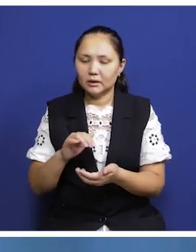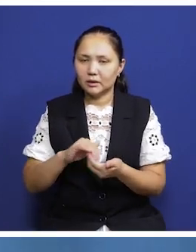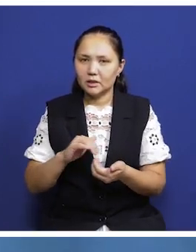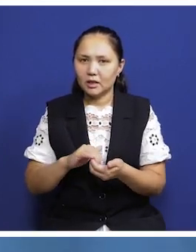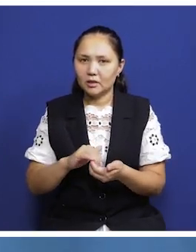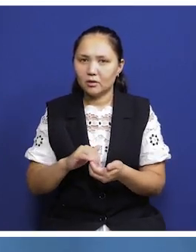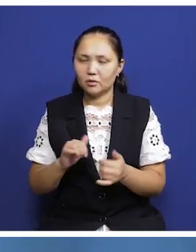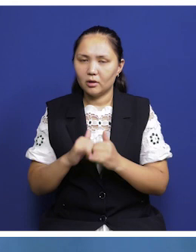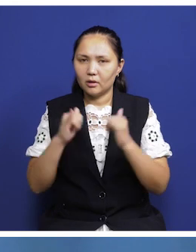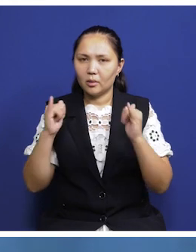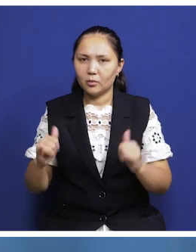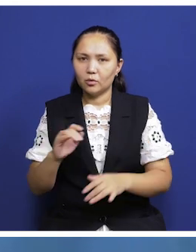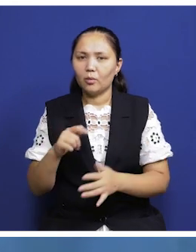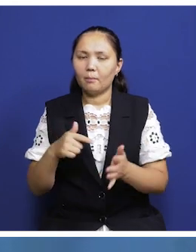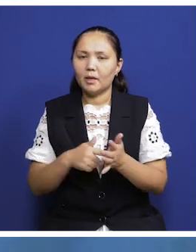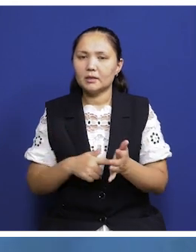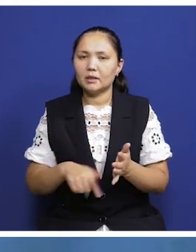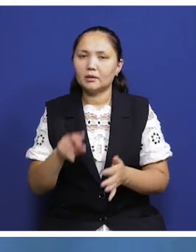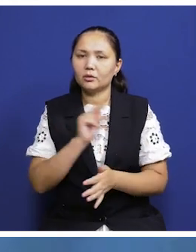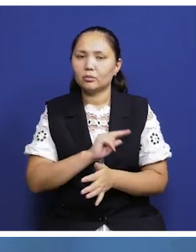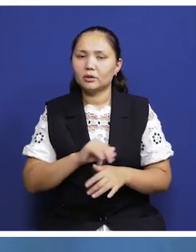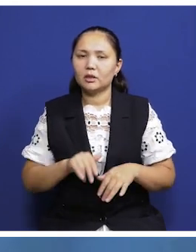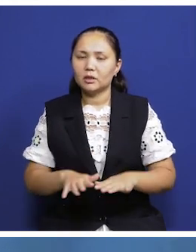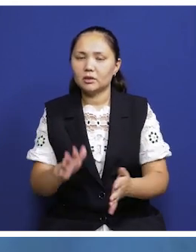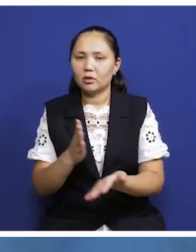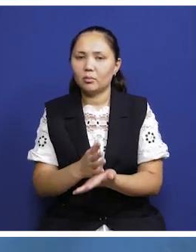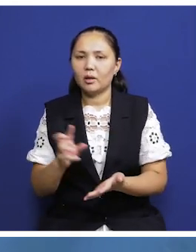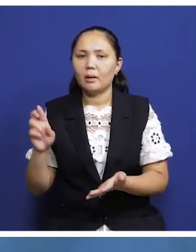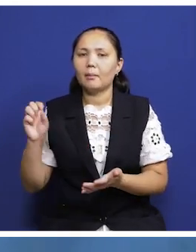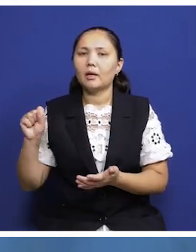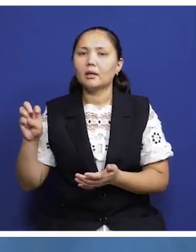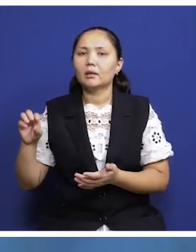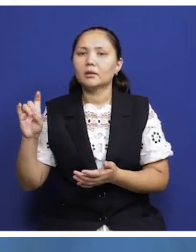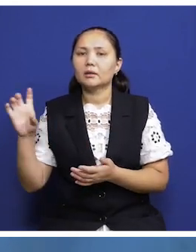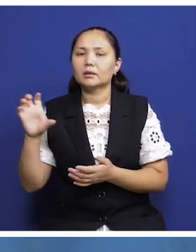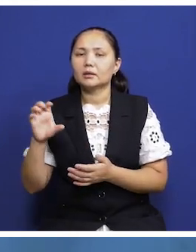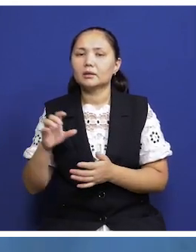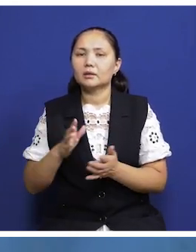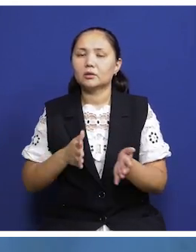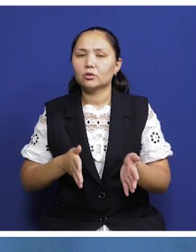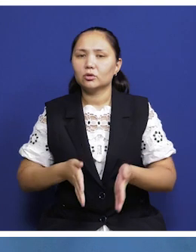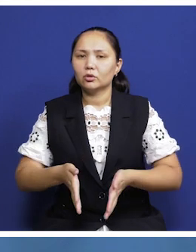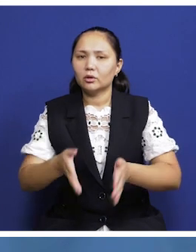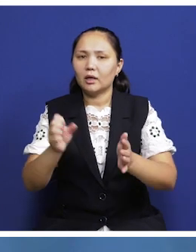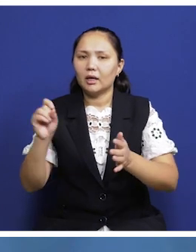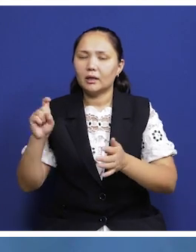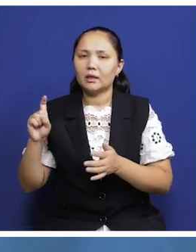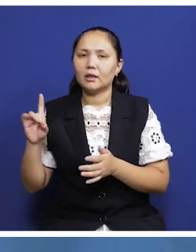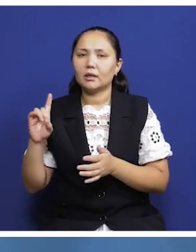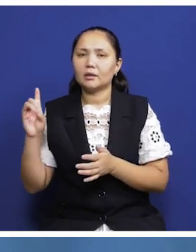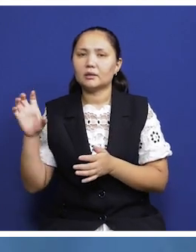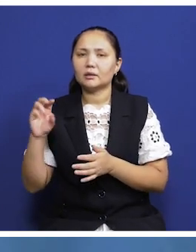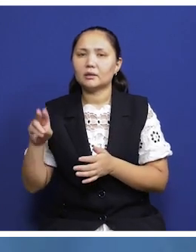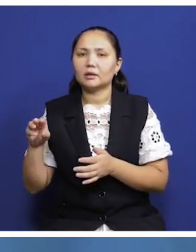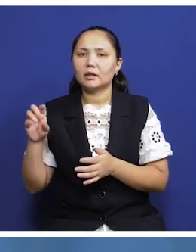тартымдылықты арттыру мақсатында ауқымды жұмыстарды жүргізіп жатыр. Батыс Еуропа, Батыс Қытай тас жолының Арыстанбаб кесенесіне дейін туристік